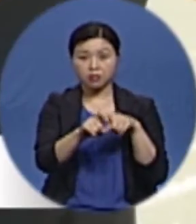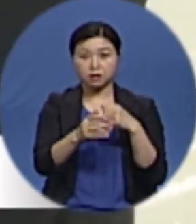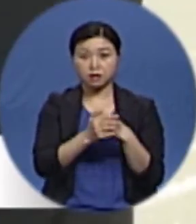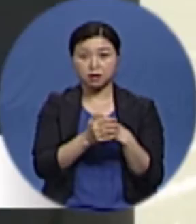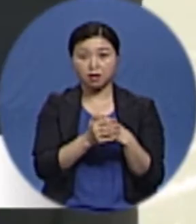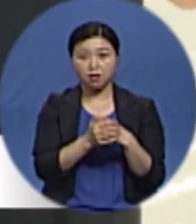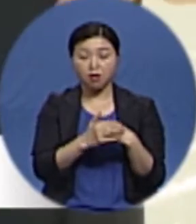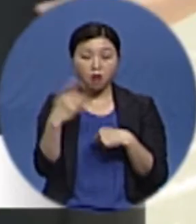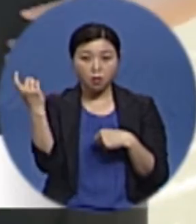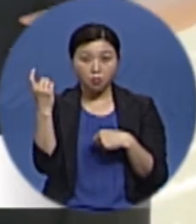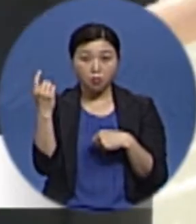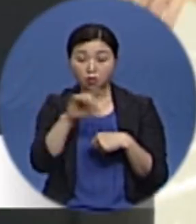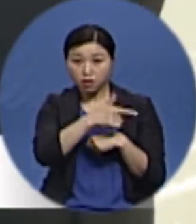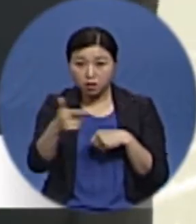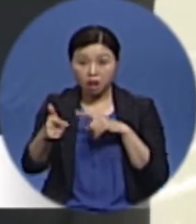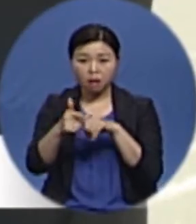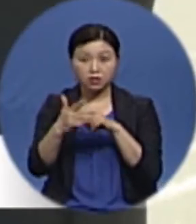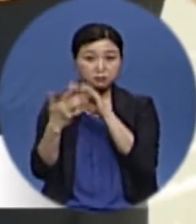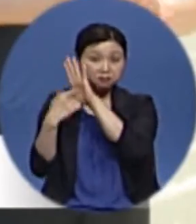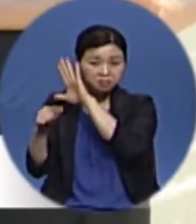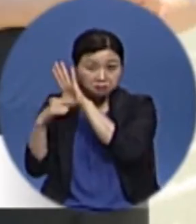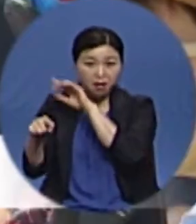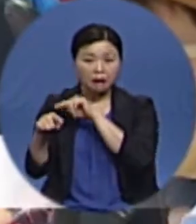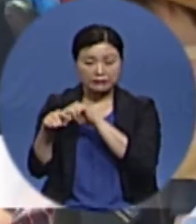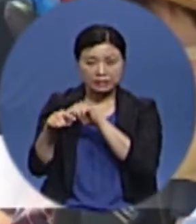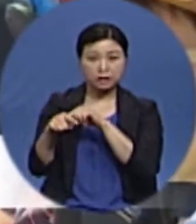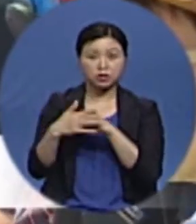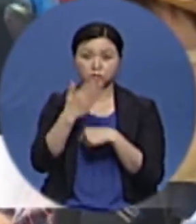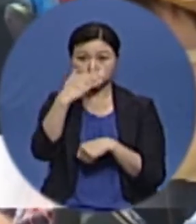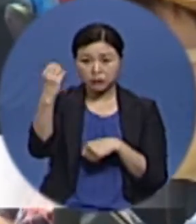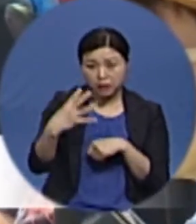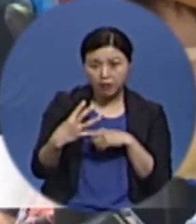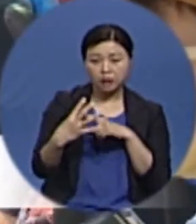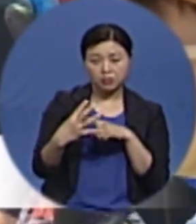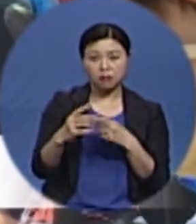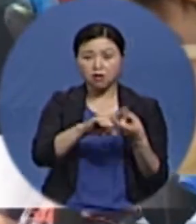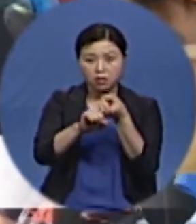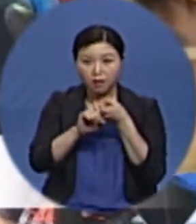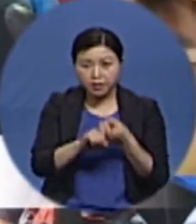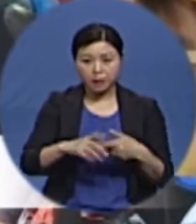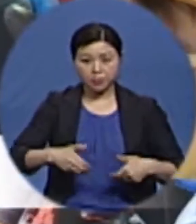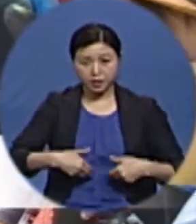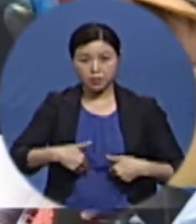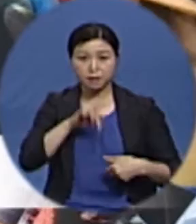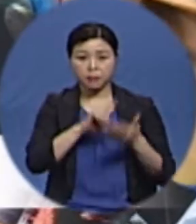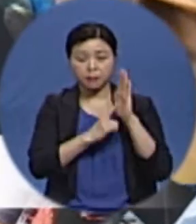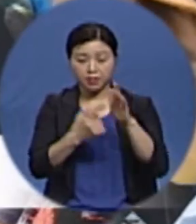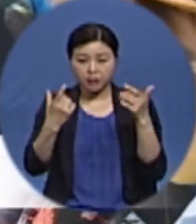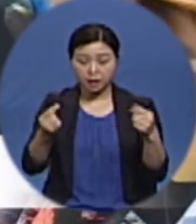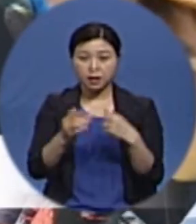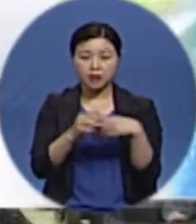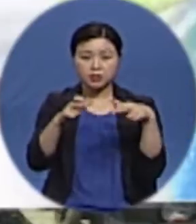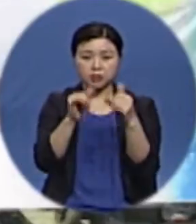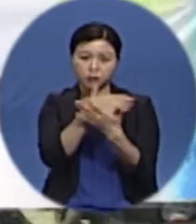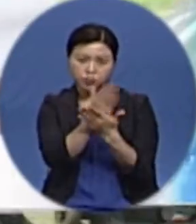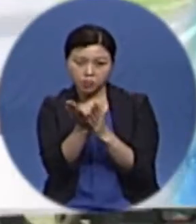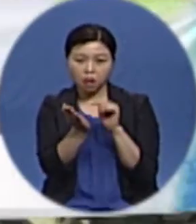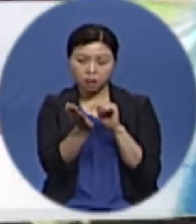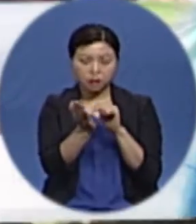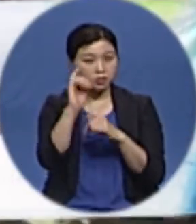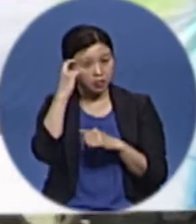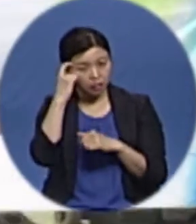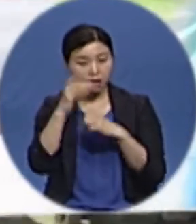한계점을 지적하며 연대의 필요성에 대해 설명했습니다. 특히 참석자들은 장애 유형을 고려한 활동 보조